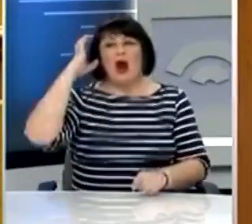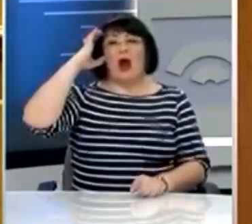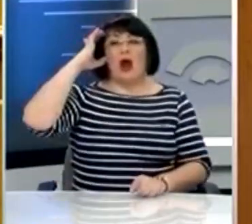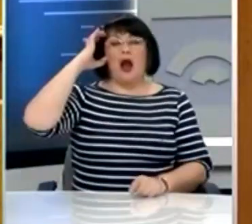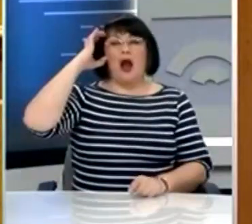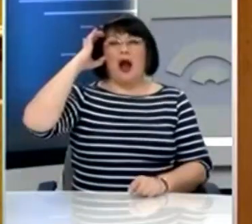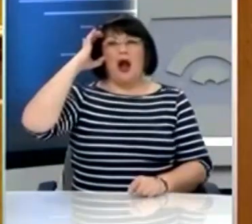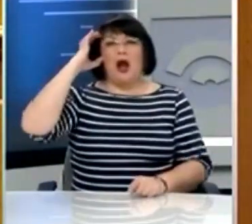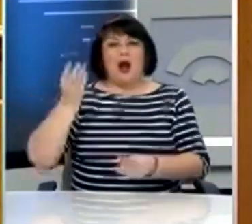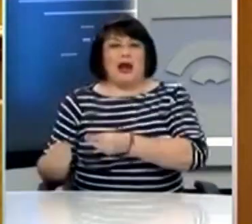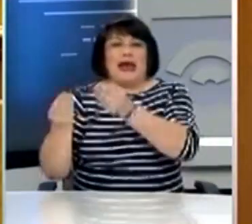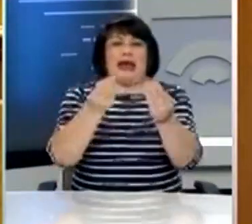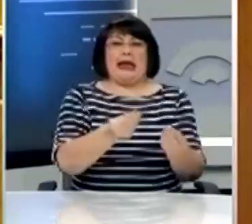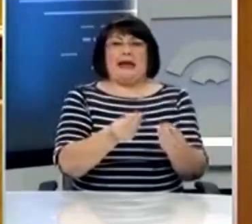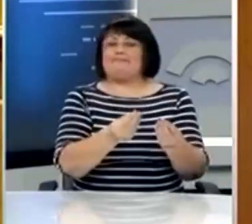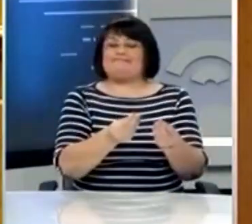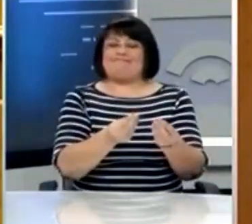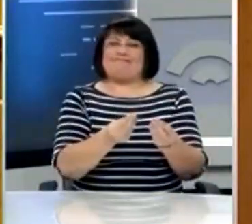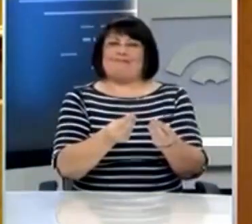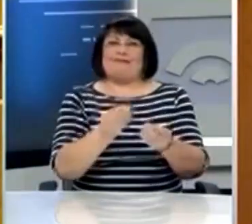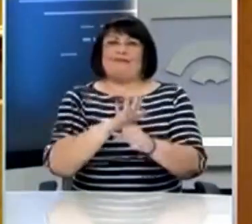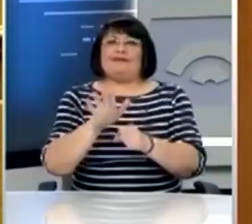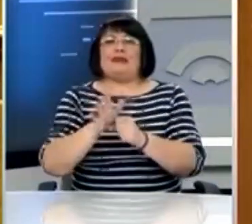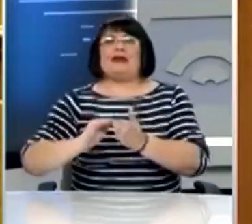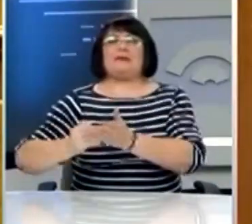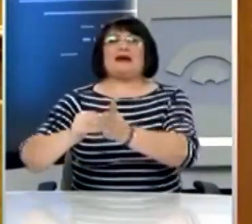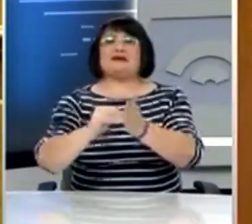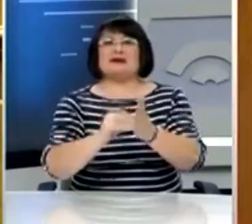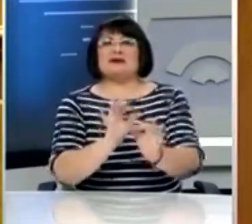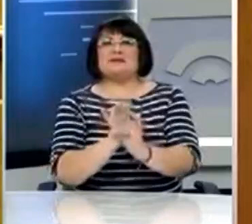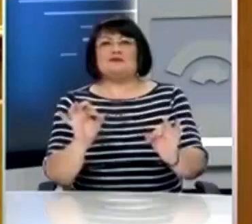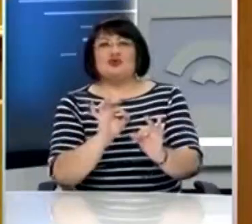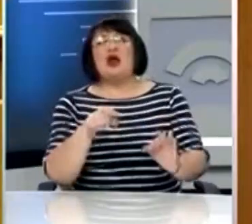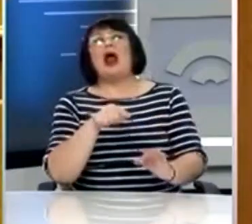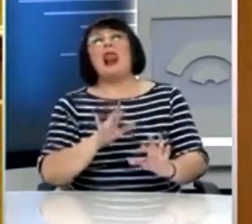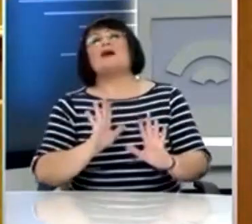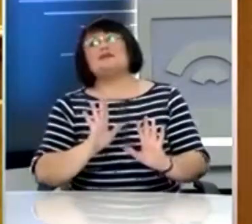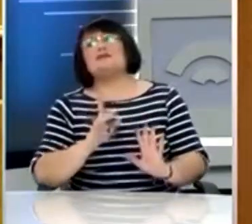ότι αυτό που παρέλαβε δεν ήταν ακριβώς πληρότητα υπηρεσιών, αλλά γκούλακ.